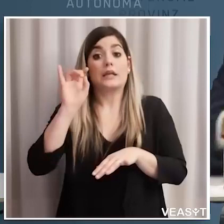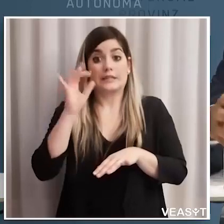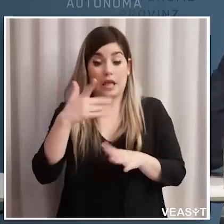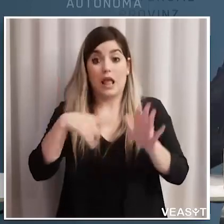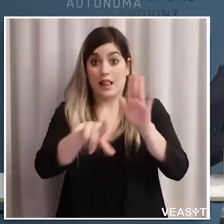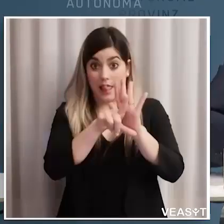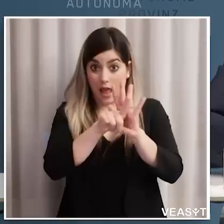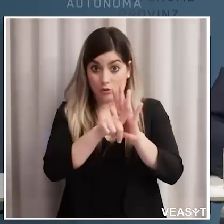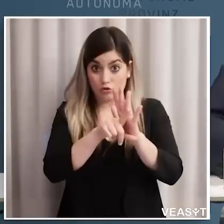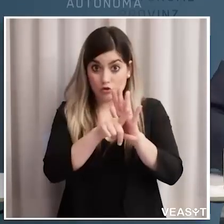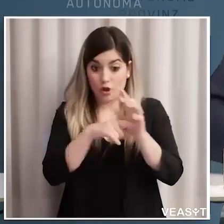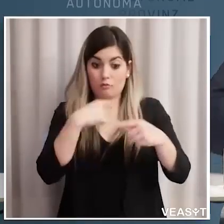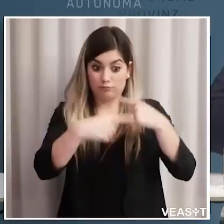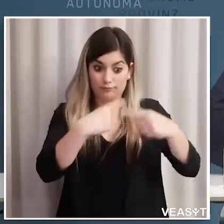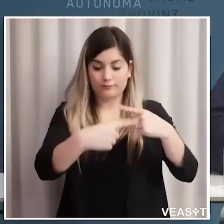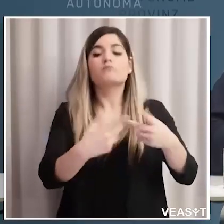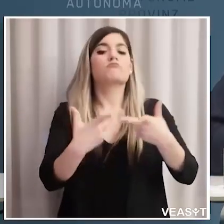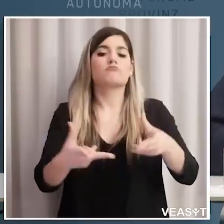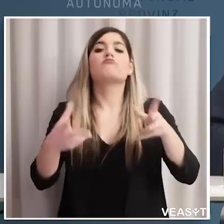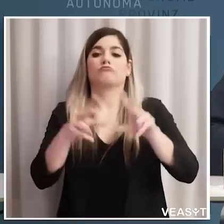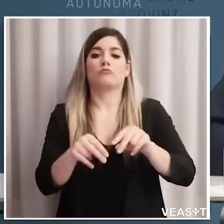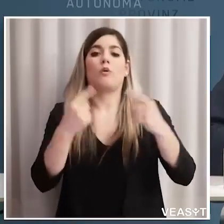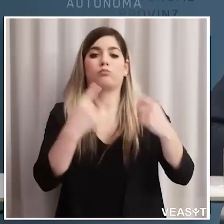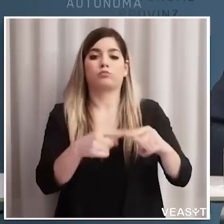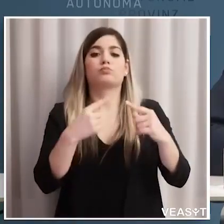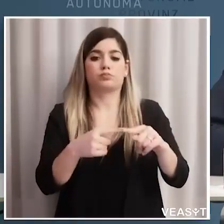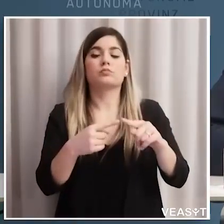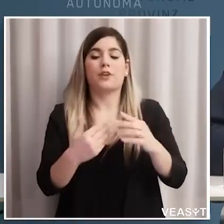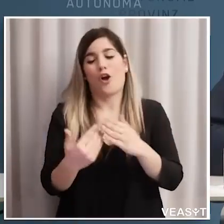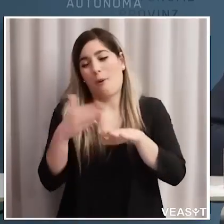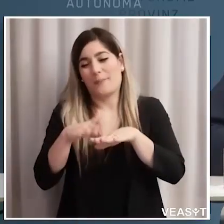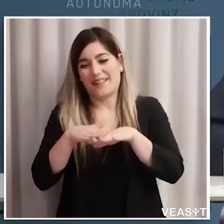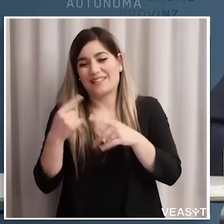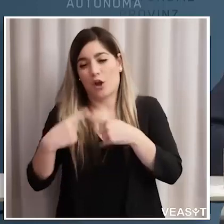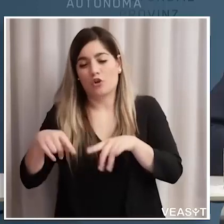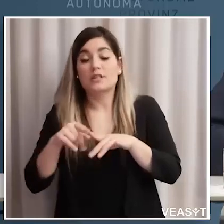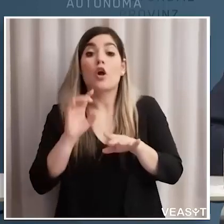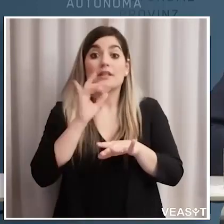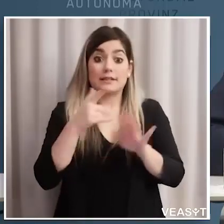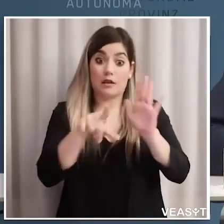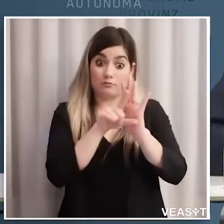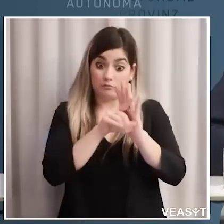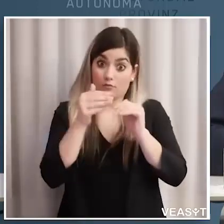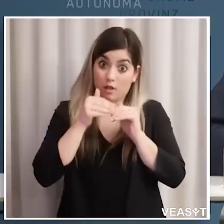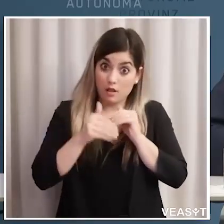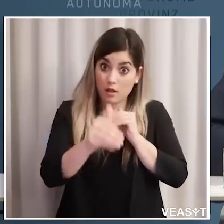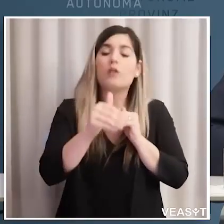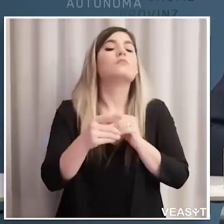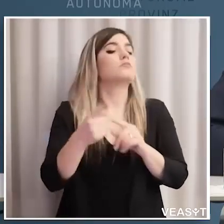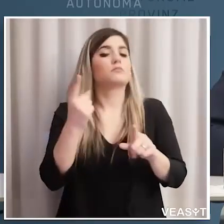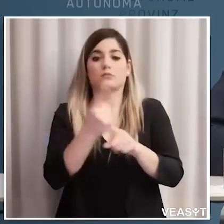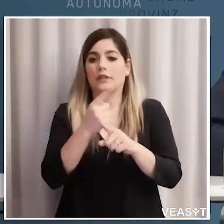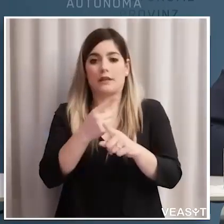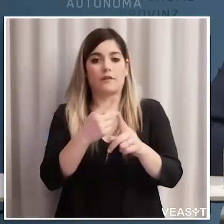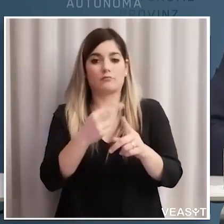sarà legge, di nuovo questa è la competenza del Consiglio, da quel momento andrà fatta osservare sicuramente anche delle